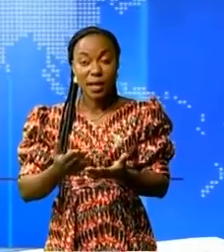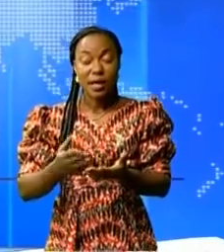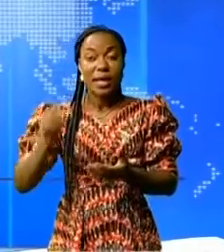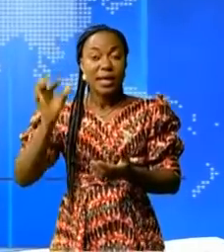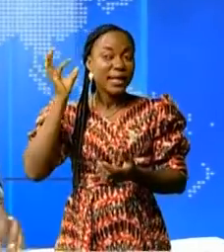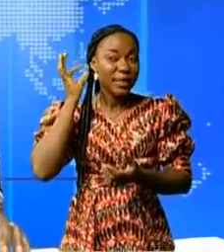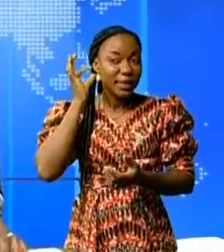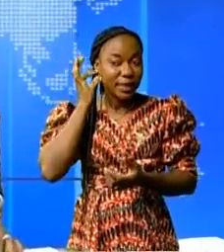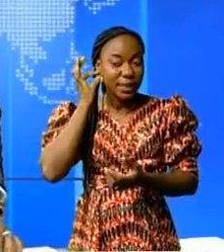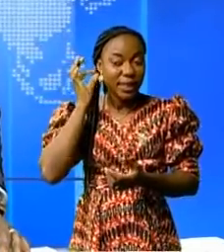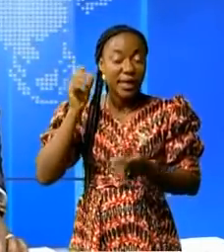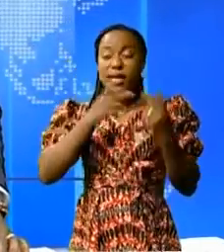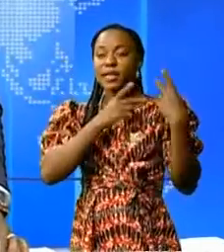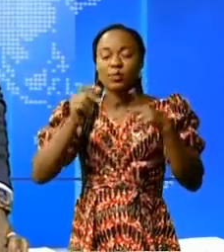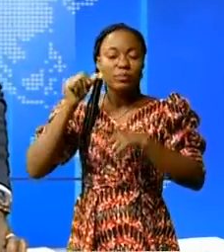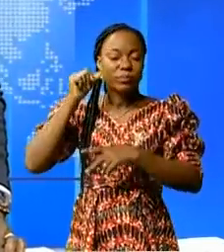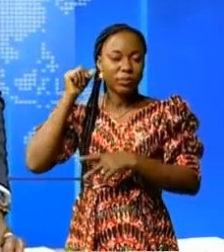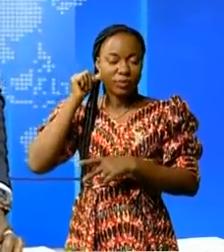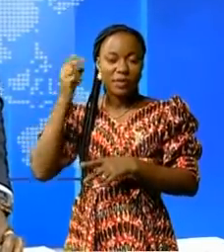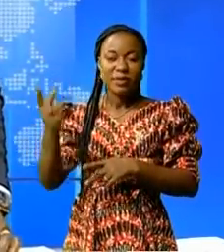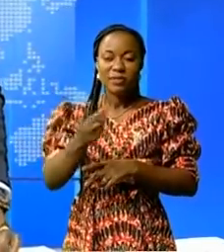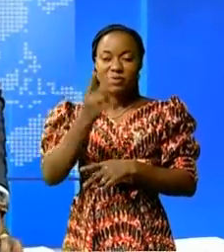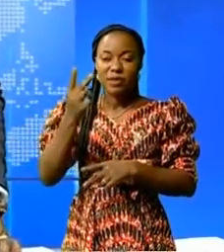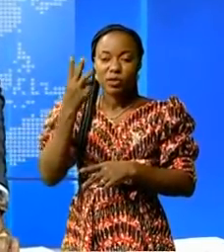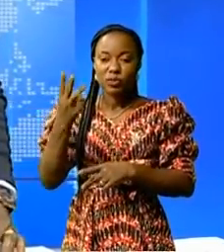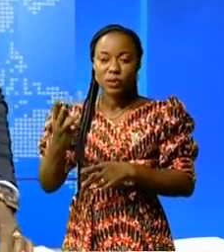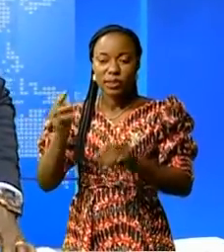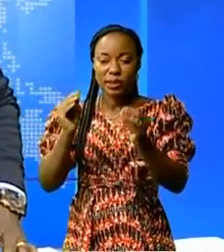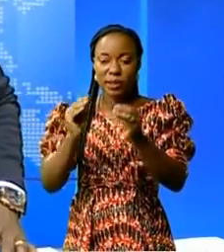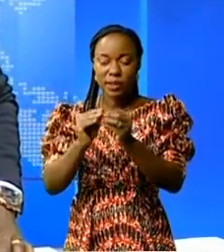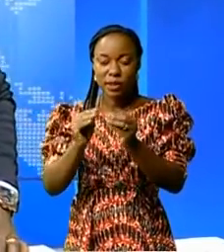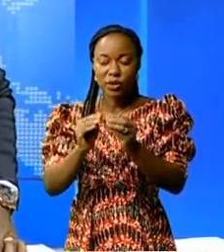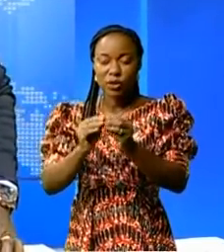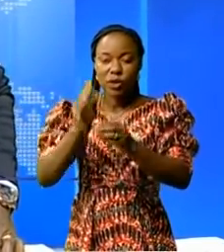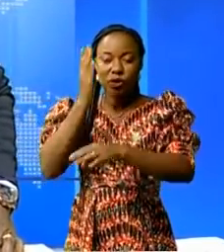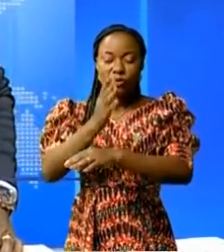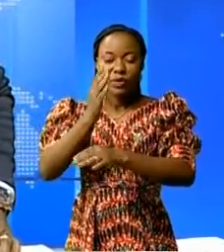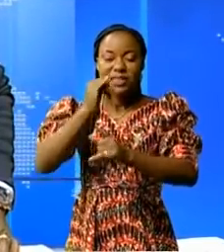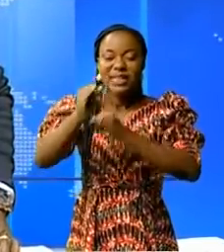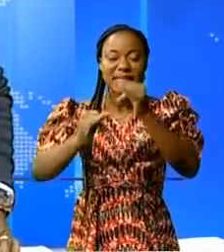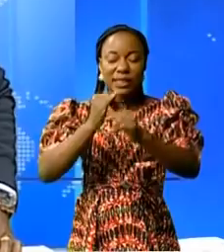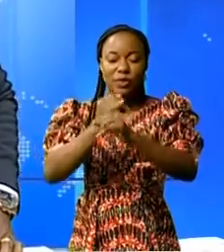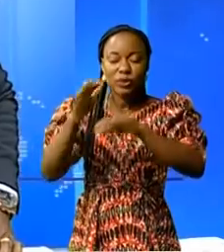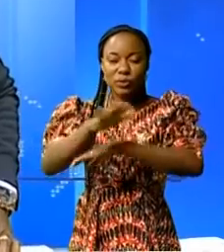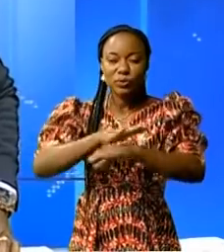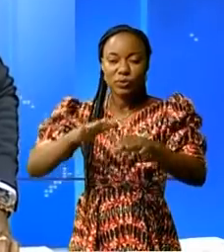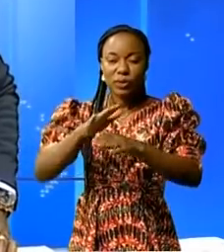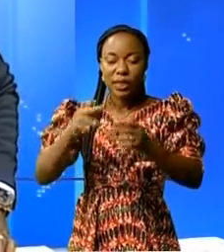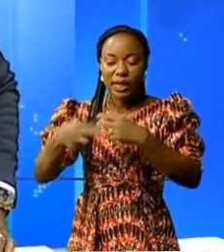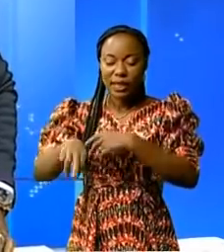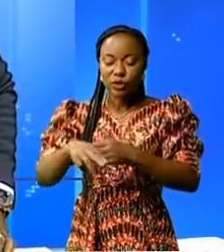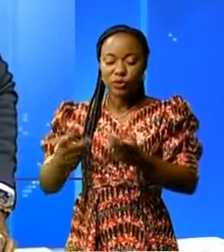abrite depuis hier les travaux de la vingt troisième réunion ordinaire du comité de la conférence internationale sur la région des grands lacs